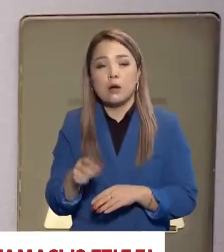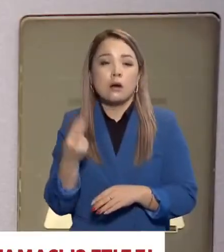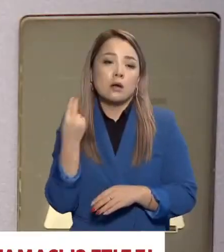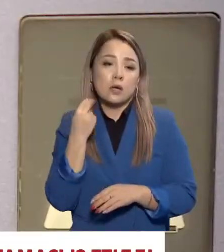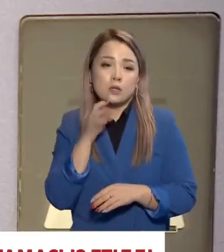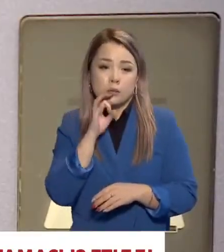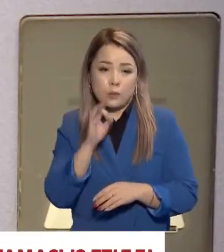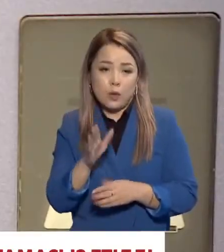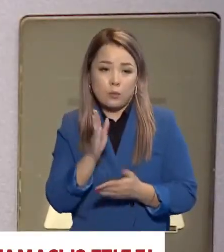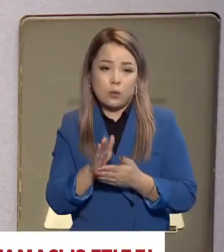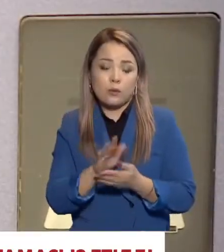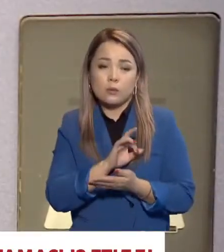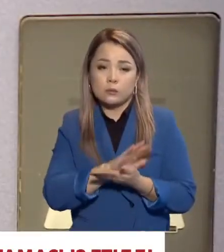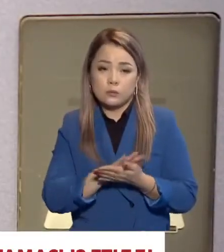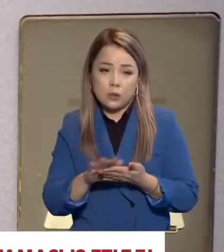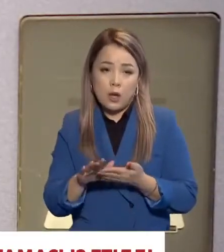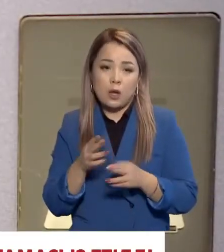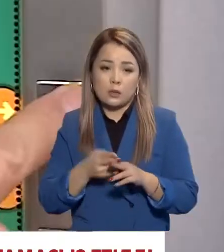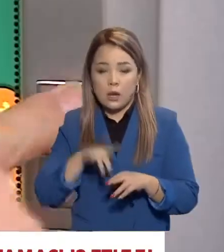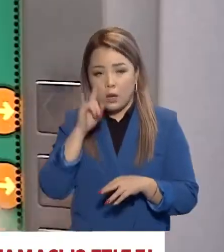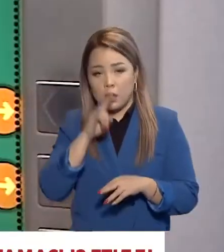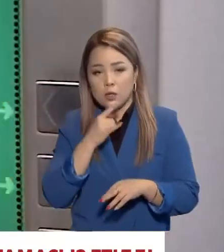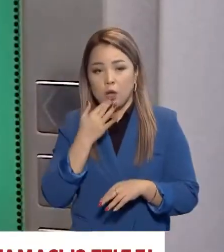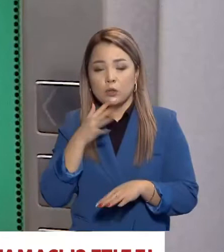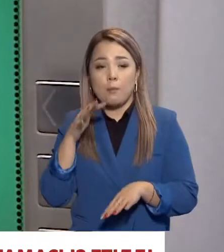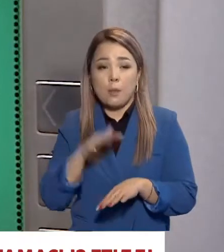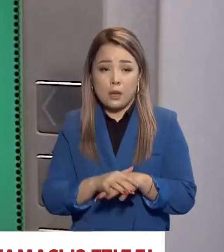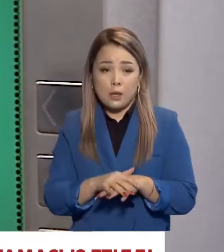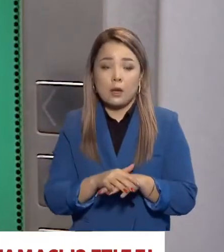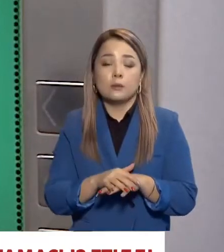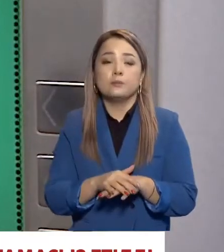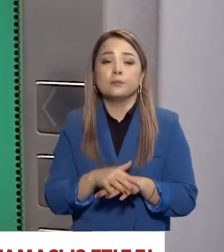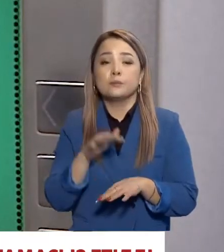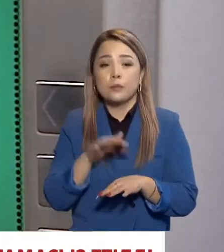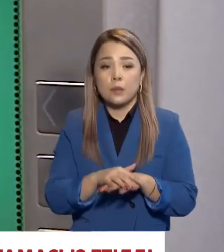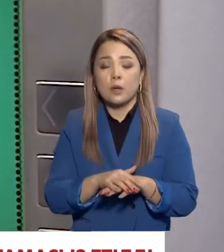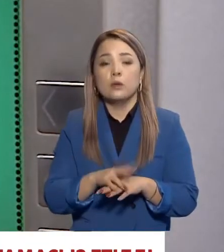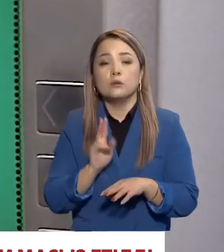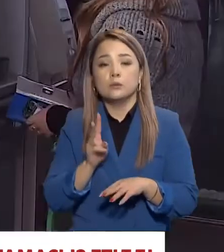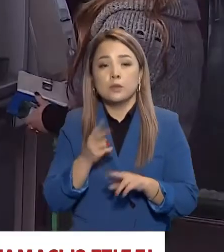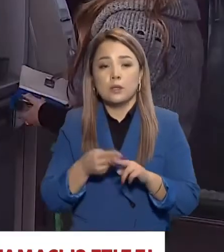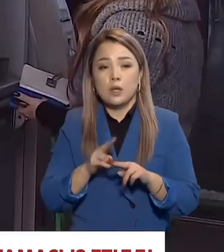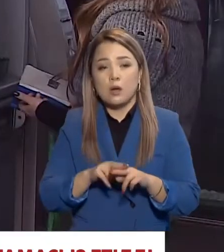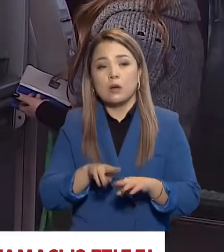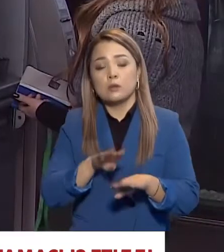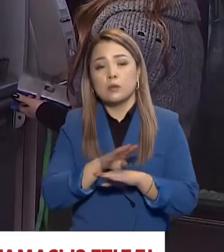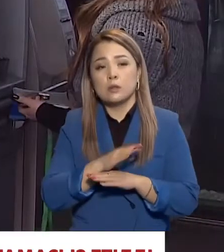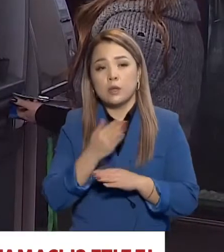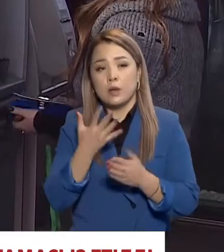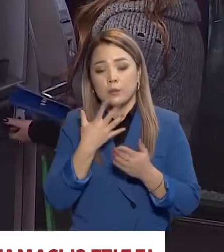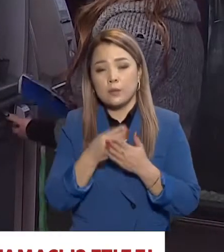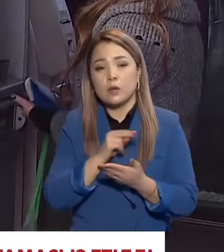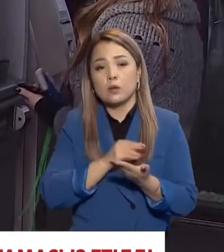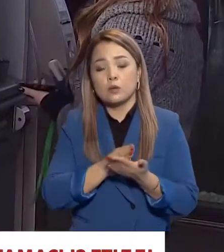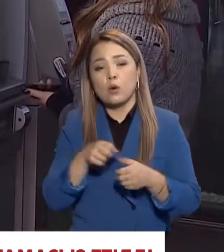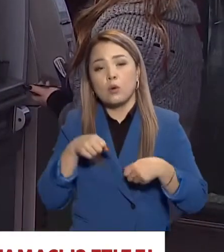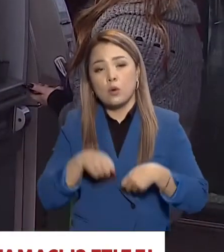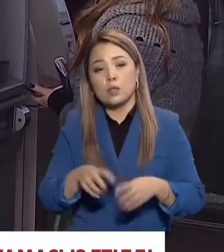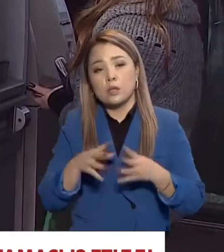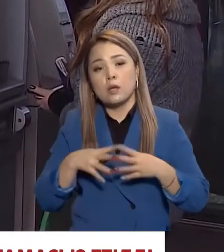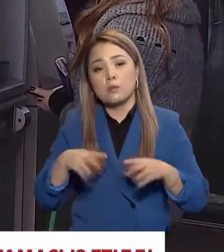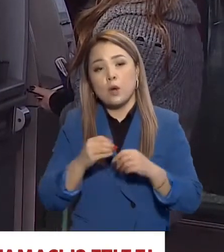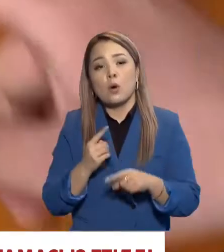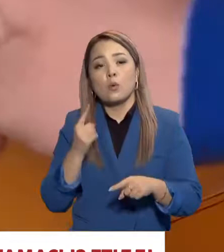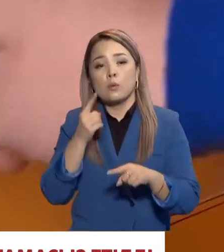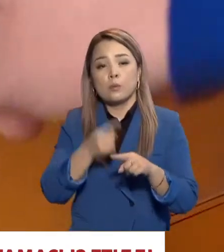қарыздары кешіріледі деп хабарлады Қазақстан ұлттық банкі. Сонымен қатар банк қаза тапқан құқық қорғау органдары мен арнайы қызмет өкілдерінің отбасына